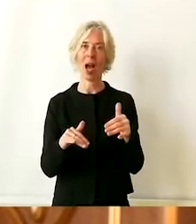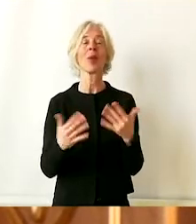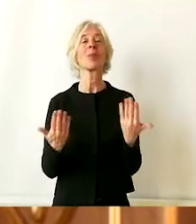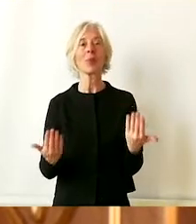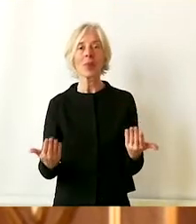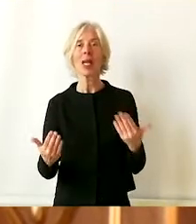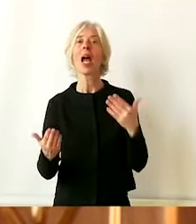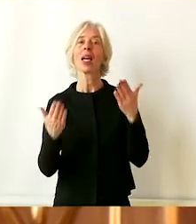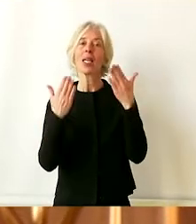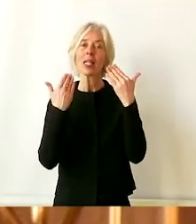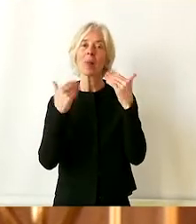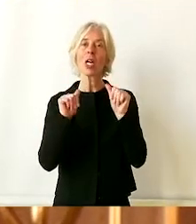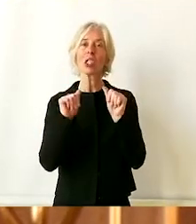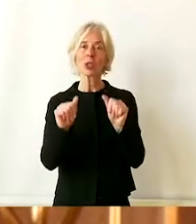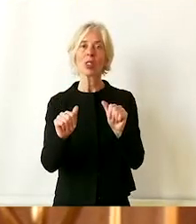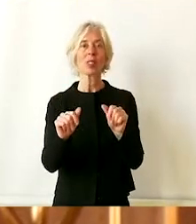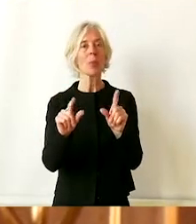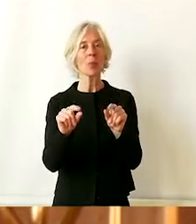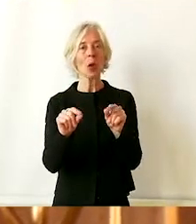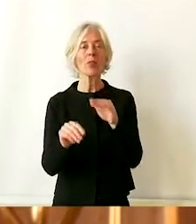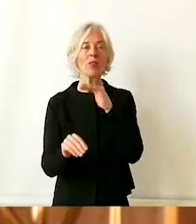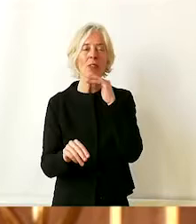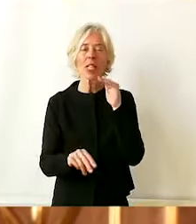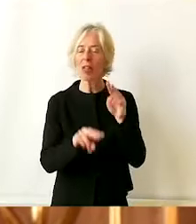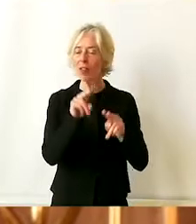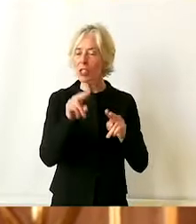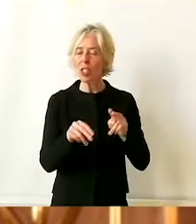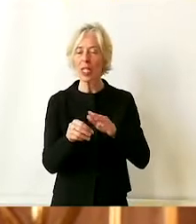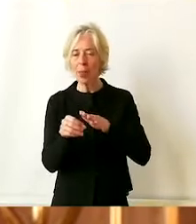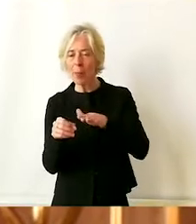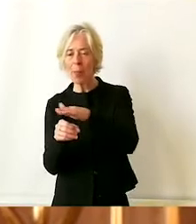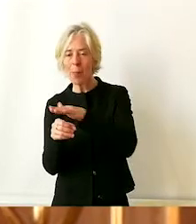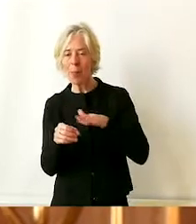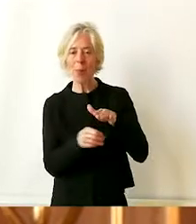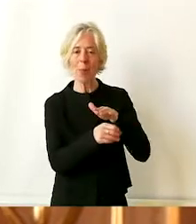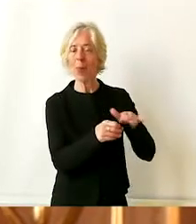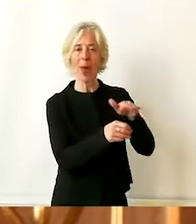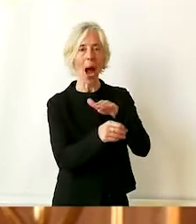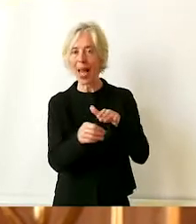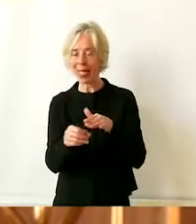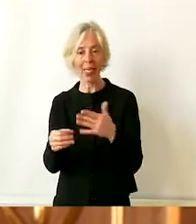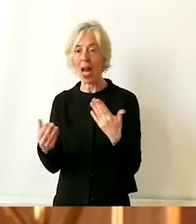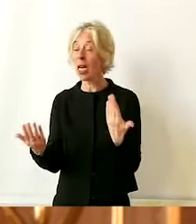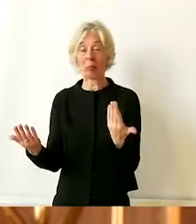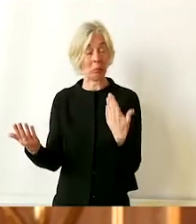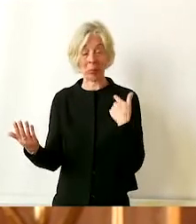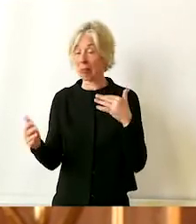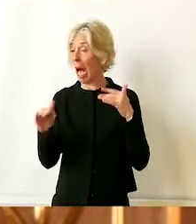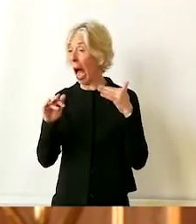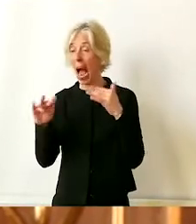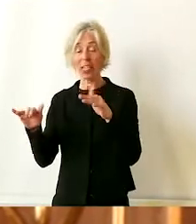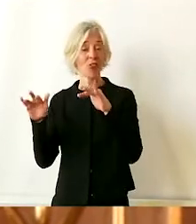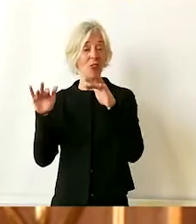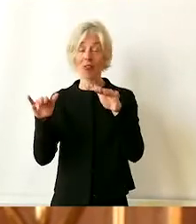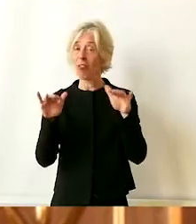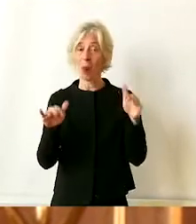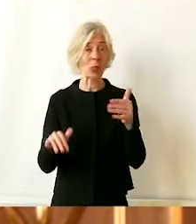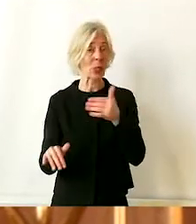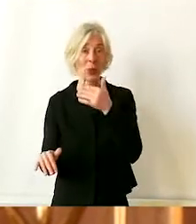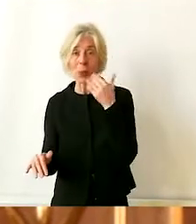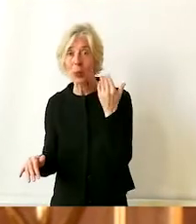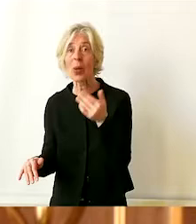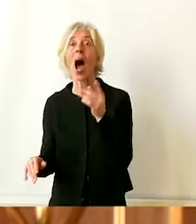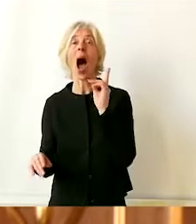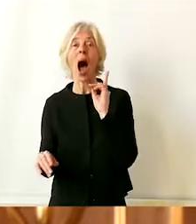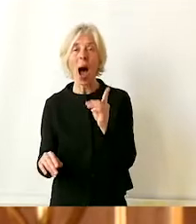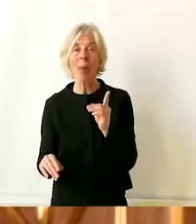wurde, auf viele Bereiche hat die Stadt Augsburg gar keinen so übermäßig großen Einfluss. Die Hebel sind überschaubar. Wir brauchen aber trotzdem,